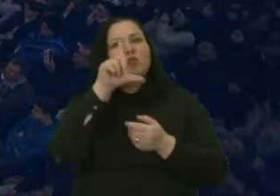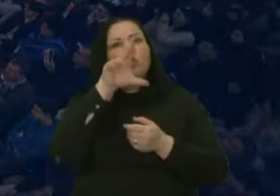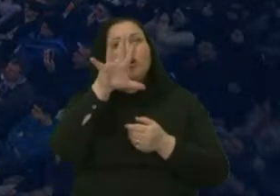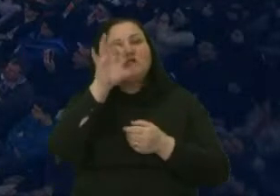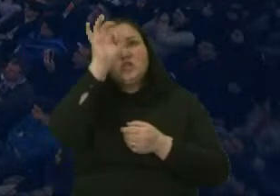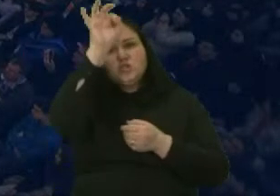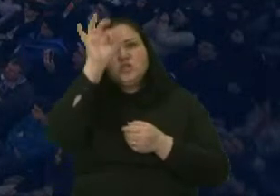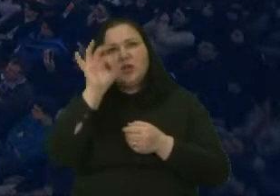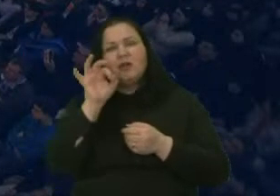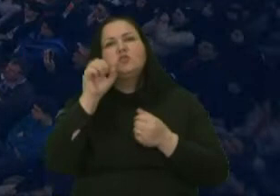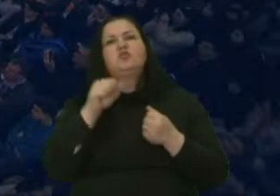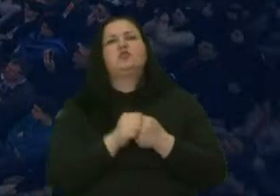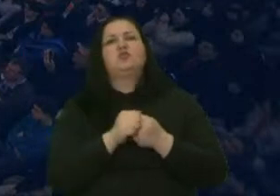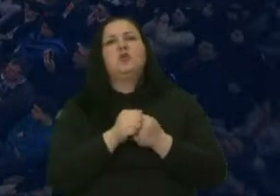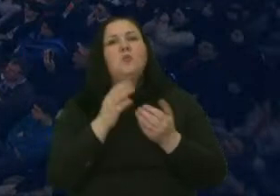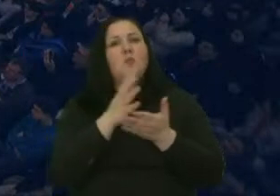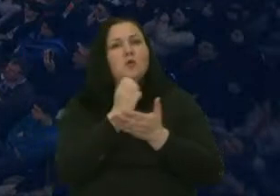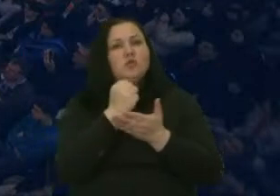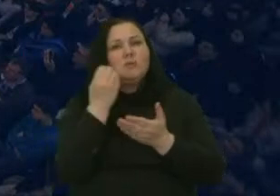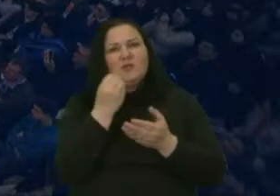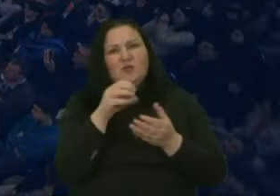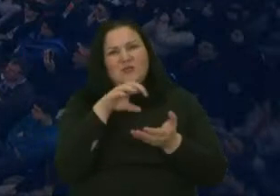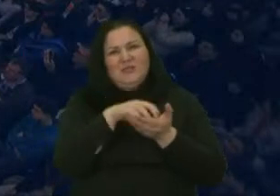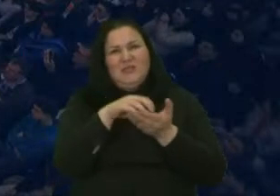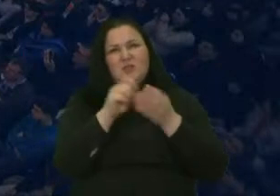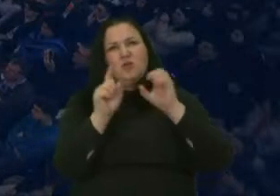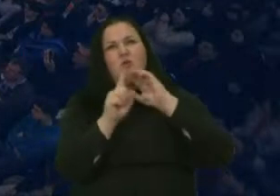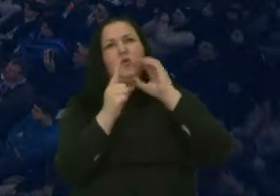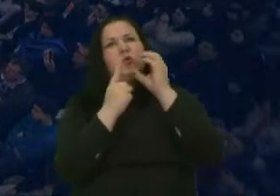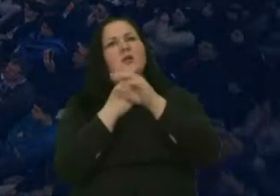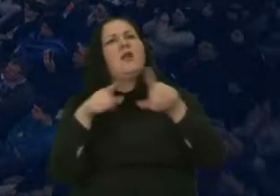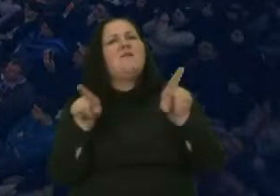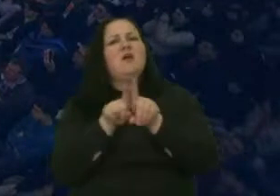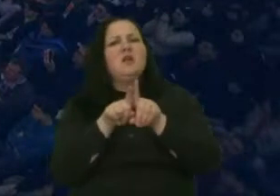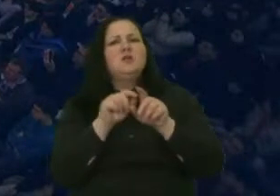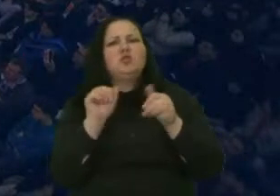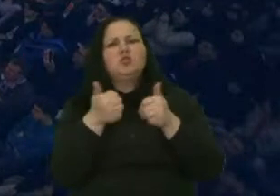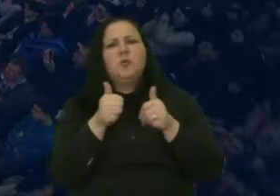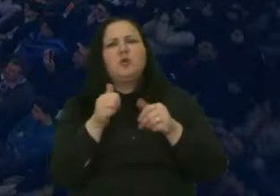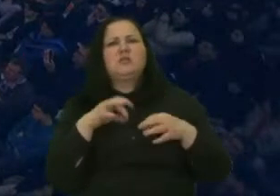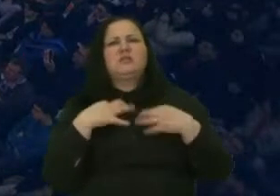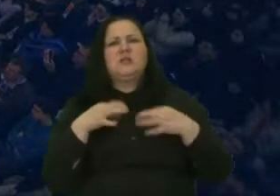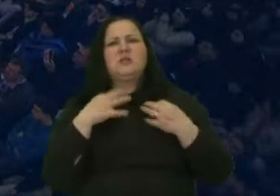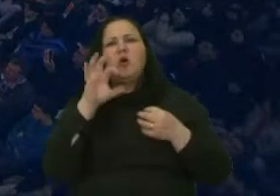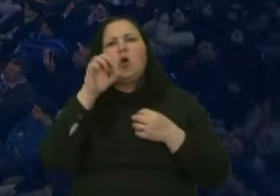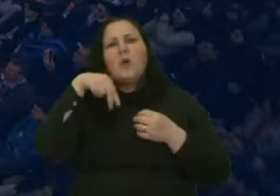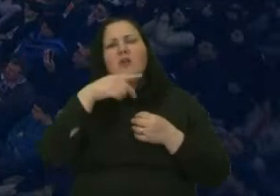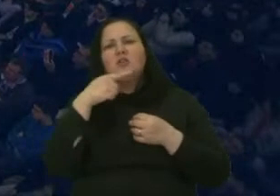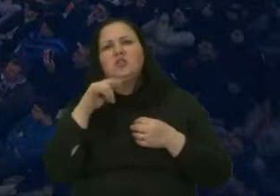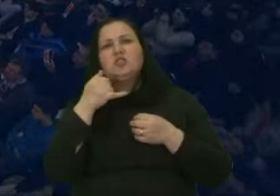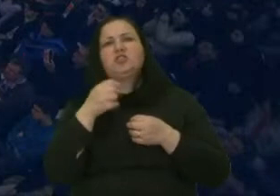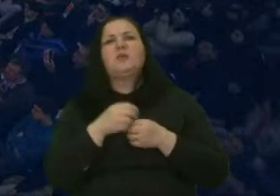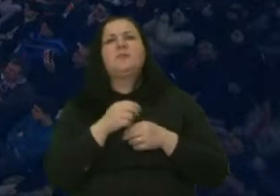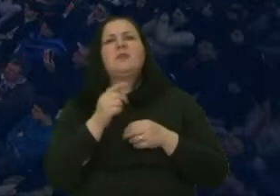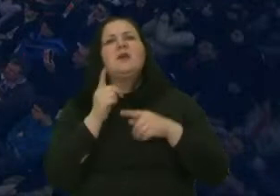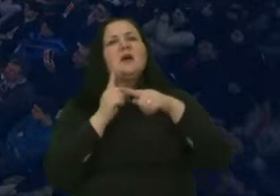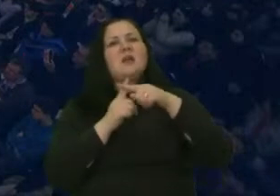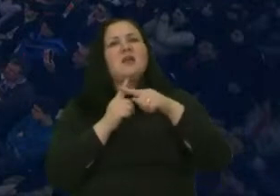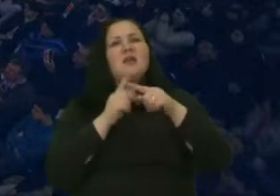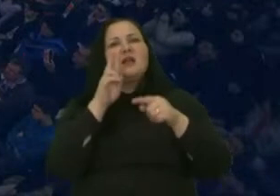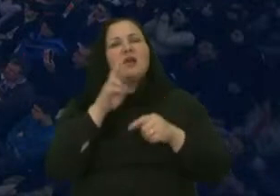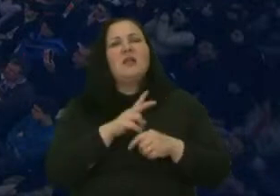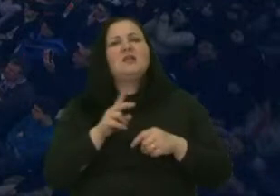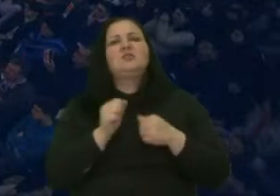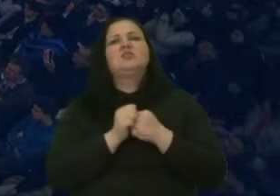alocările repet pentru sectorul cultural care altfel pentru cel sportiv de Sănătate ONG uri și Religie dar și venind cu